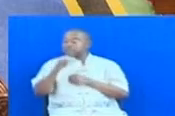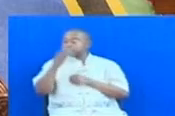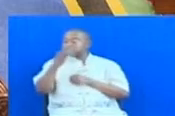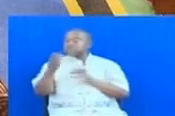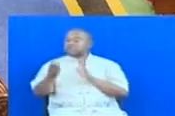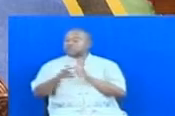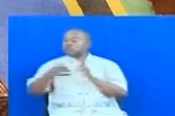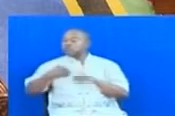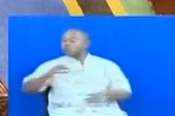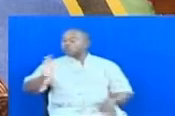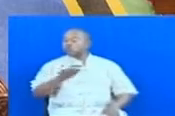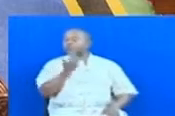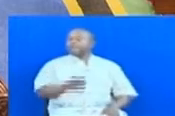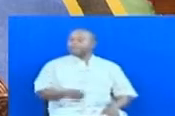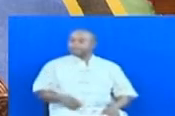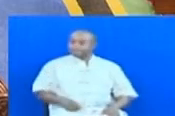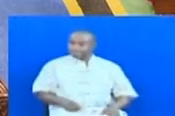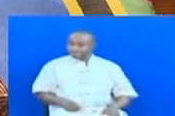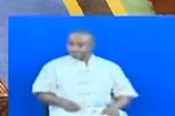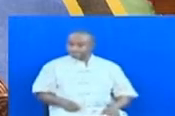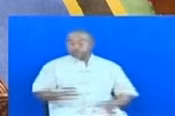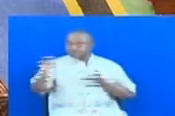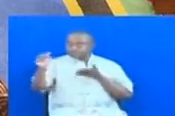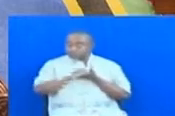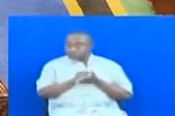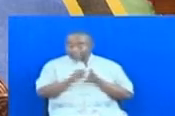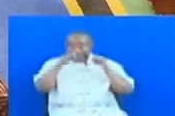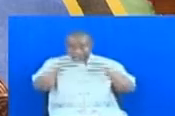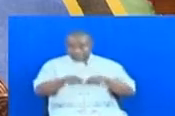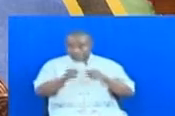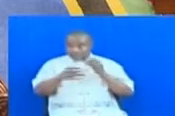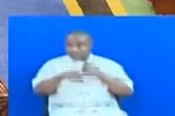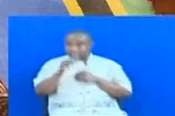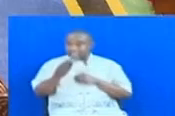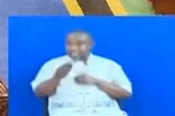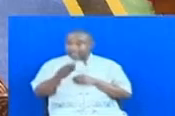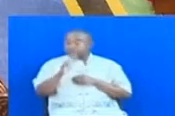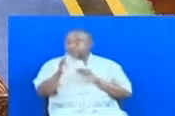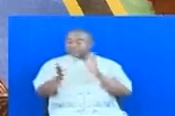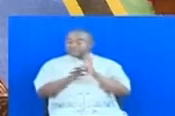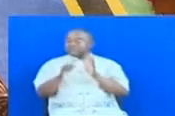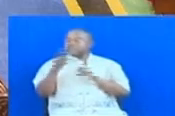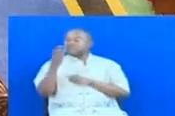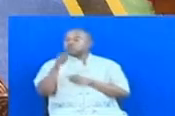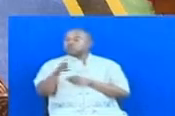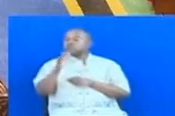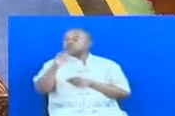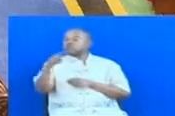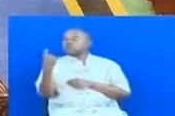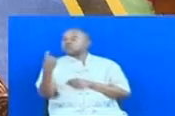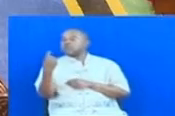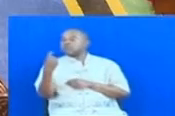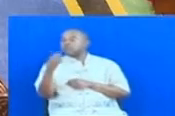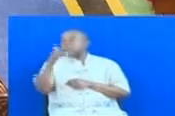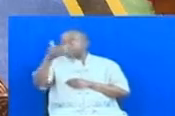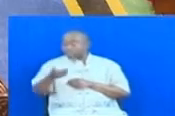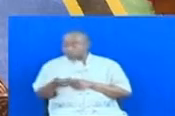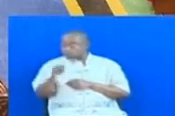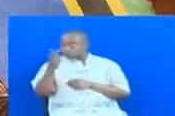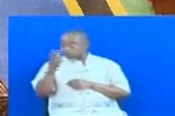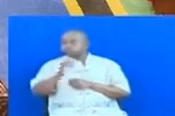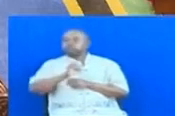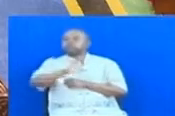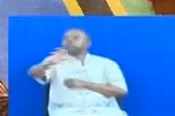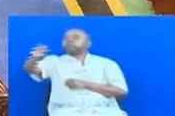katika makundi haya zikuweza kwenda. Leo hii nikizungumza katika kipindi hichi zaidi ya shilingi bilioni 93.01 mpaka mwezi Februari zilienda.